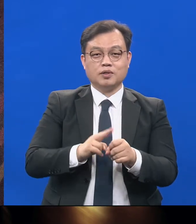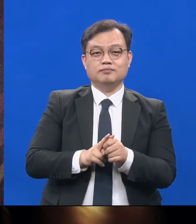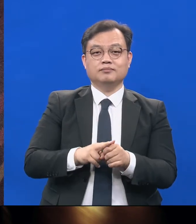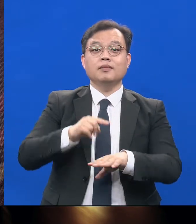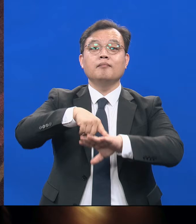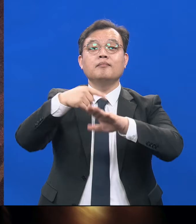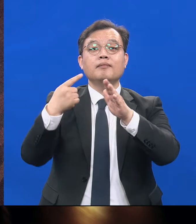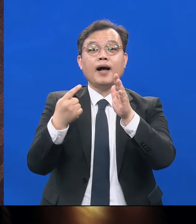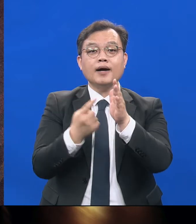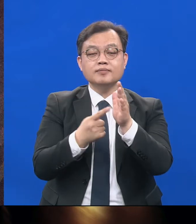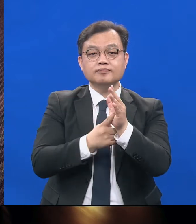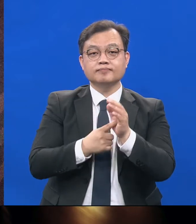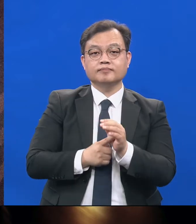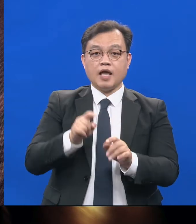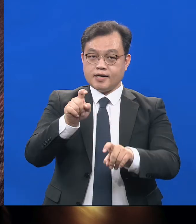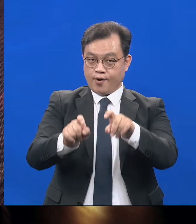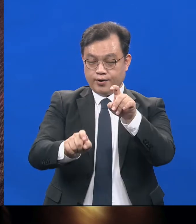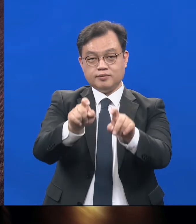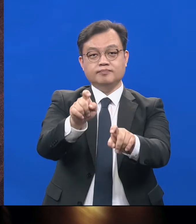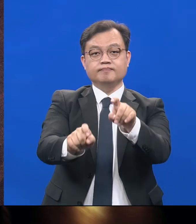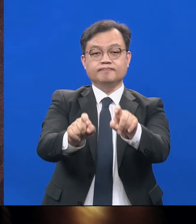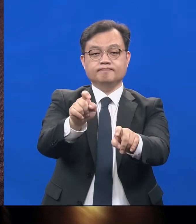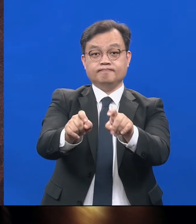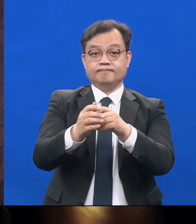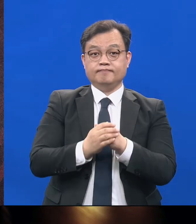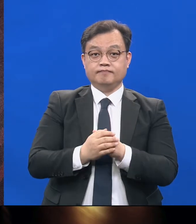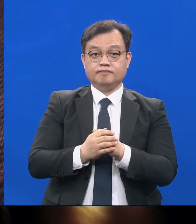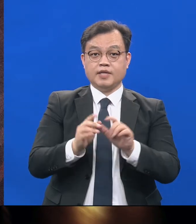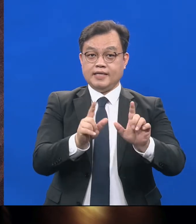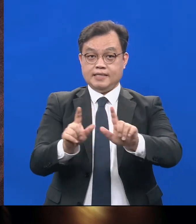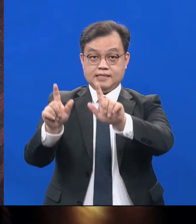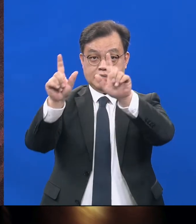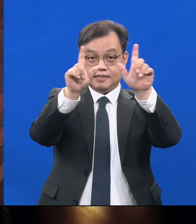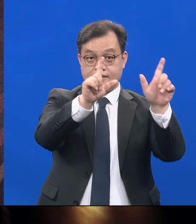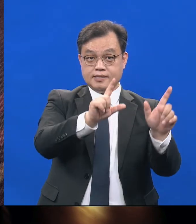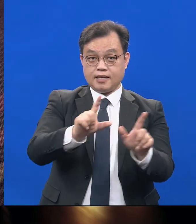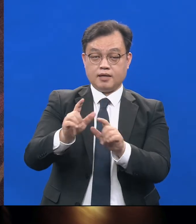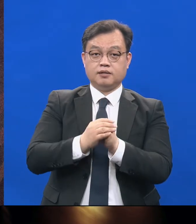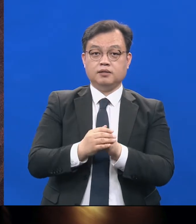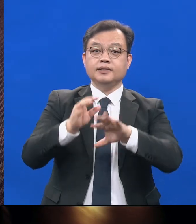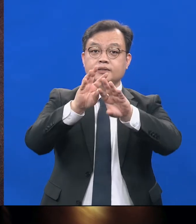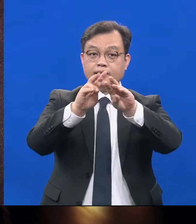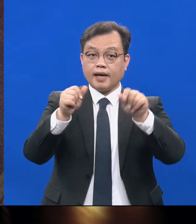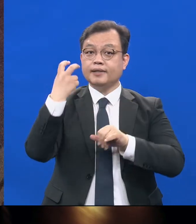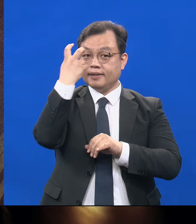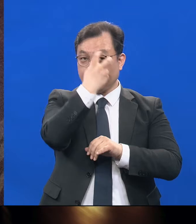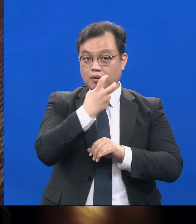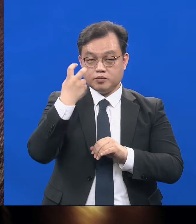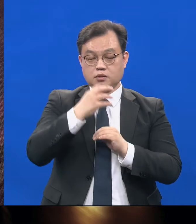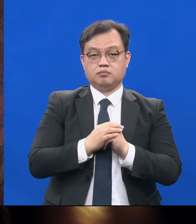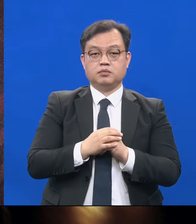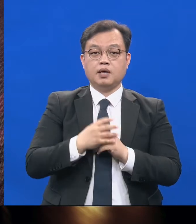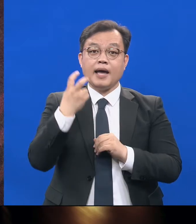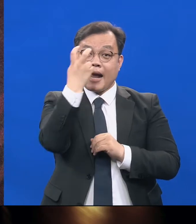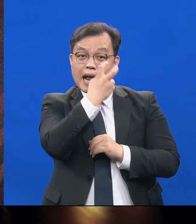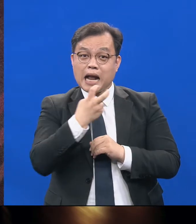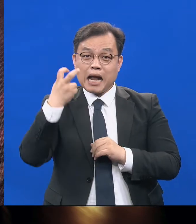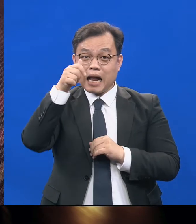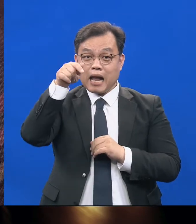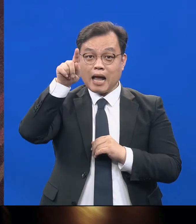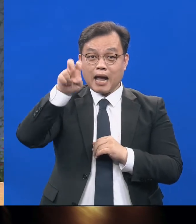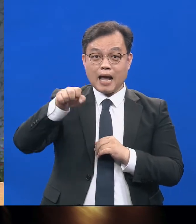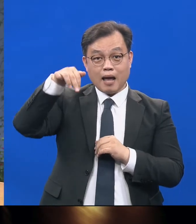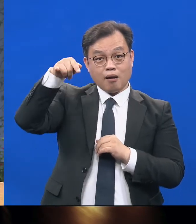마음을 감찰하시고, 걸음걸음을 감찰하시고, 인생을 감찰하시고, 땅을 감찰하시고. 감찰은 위협의